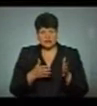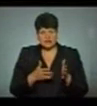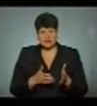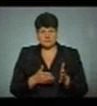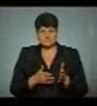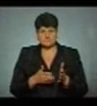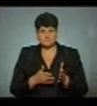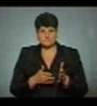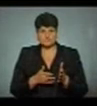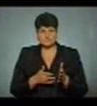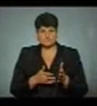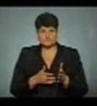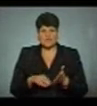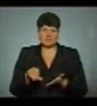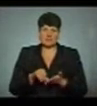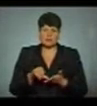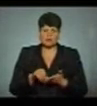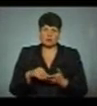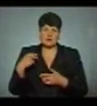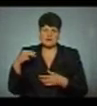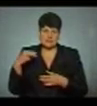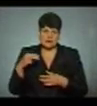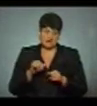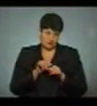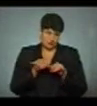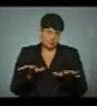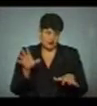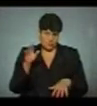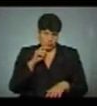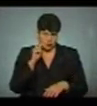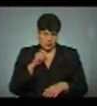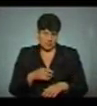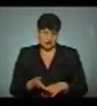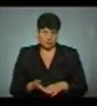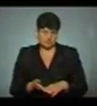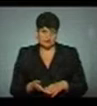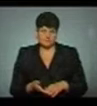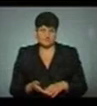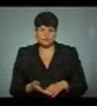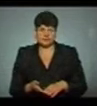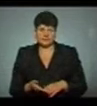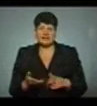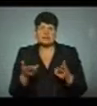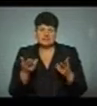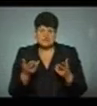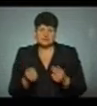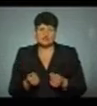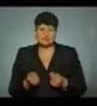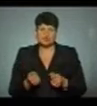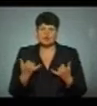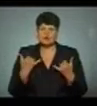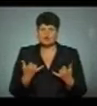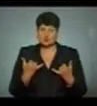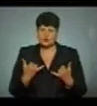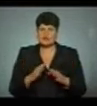так виступ президента, він вже поширюється, власне, на всю країну, на область, зокрема? Ну, звичайно, сьогодні